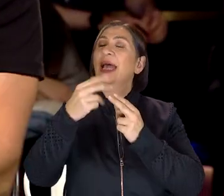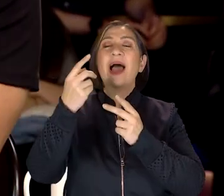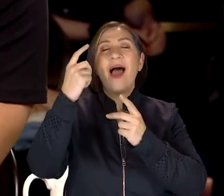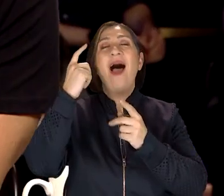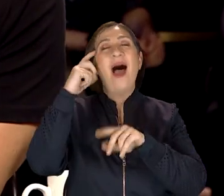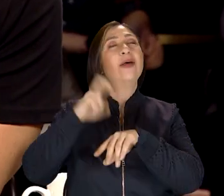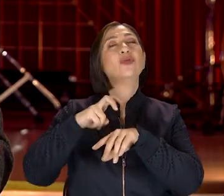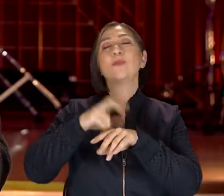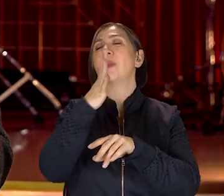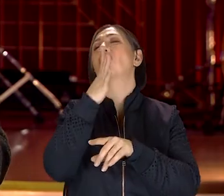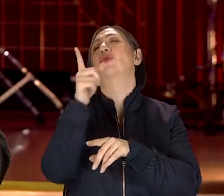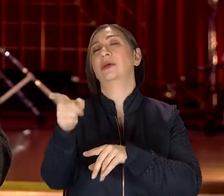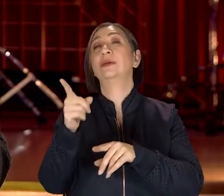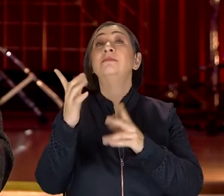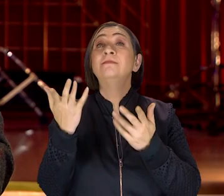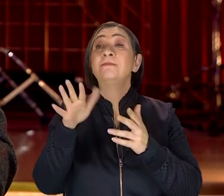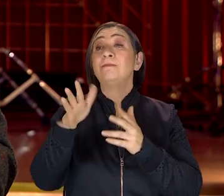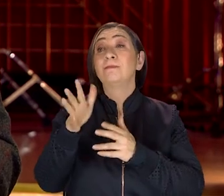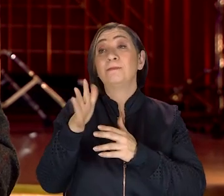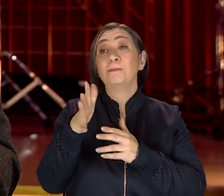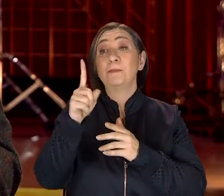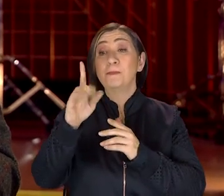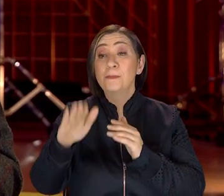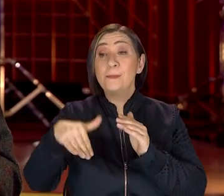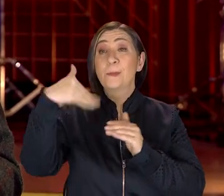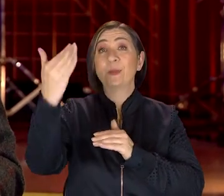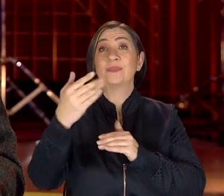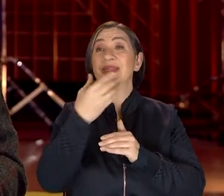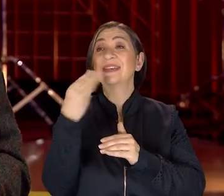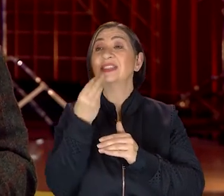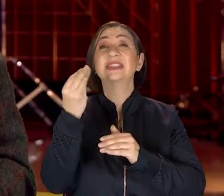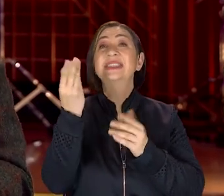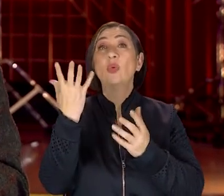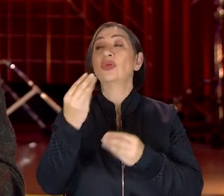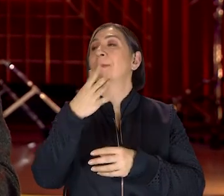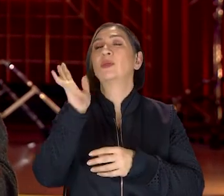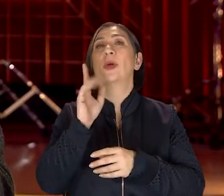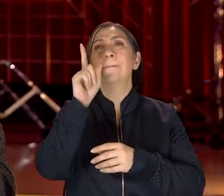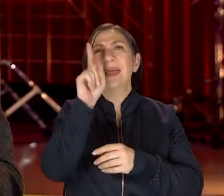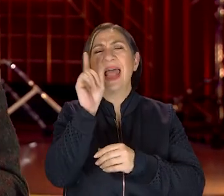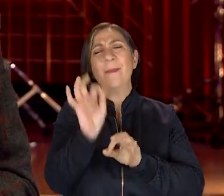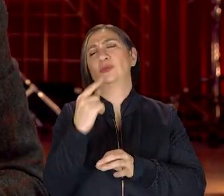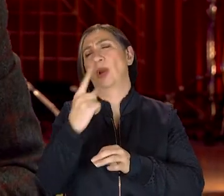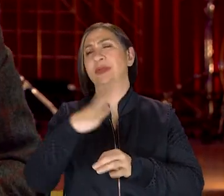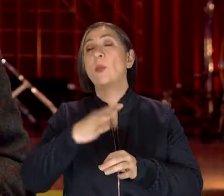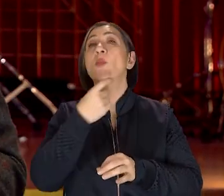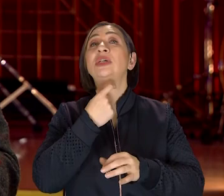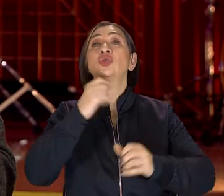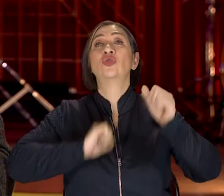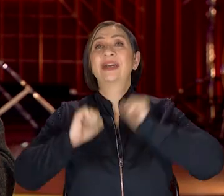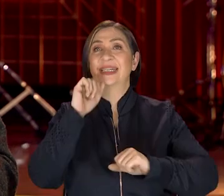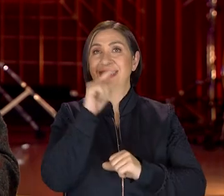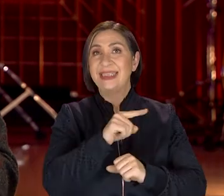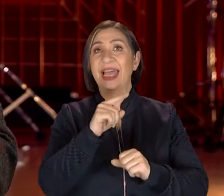hikayelerinden biliyorduk ama belki bir sonraki nesiller şunları bilmiyordur. Bir kere hemen şunu söyleyeyim. Boğaziçi